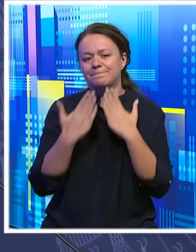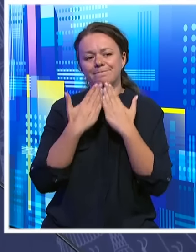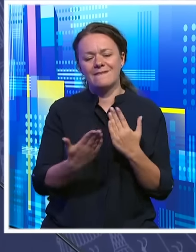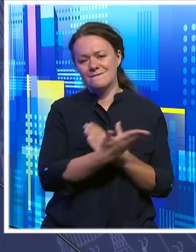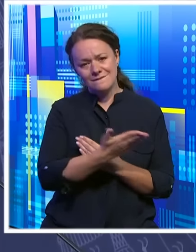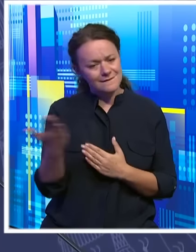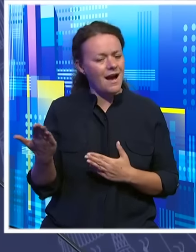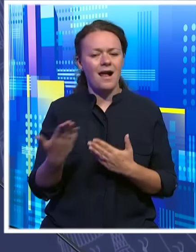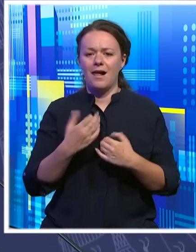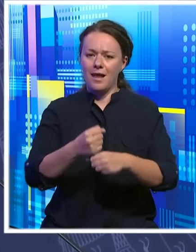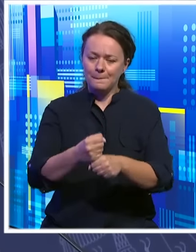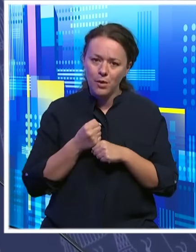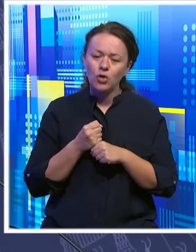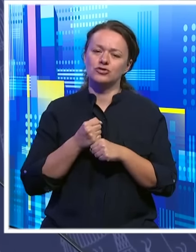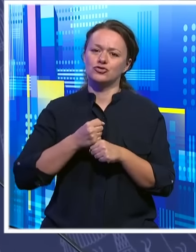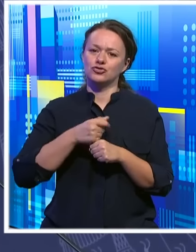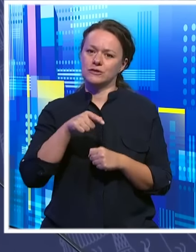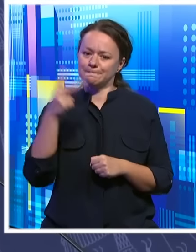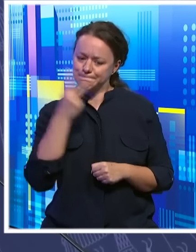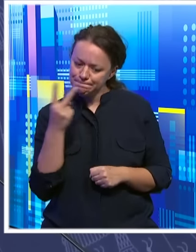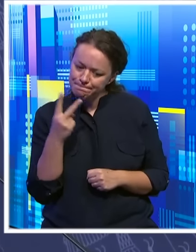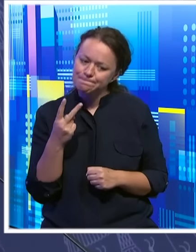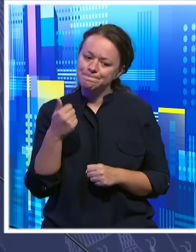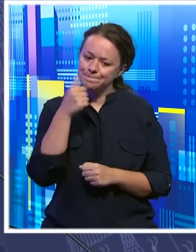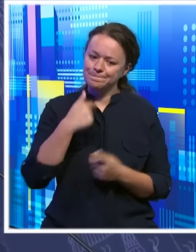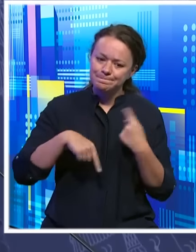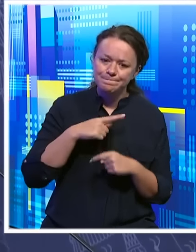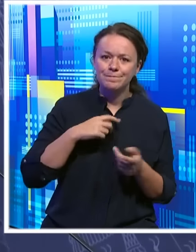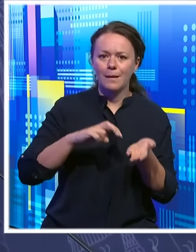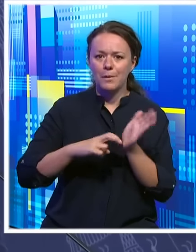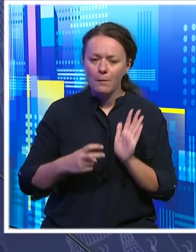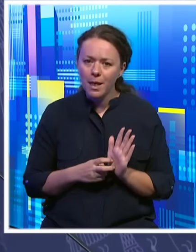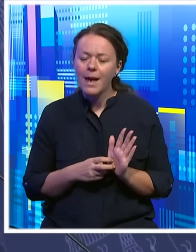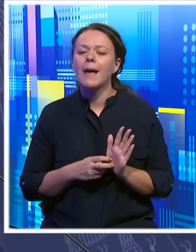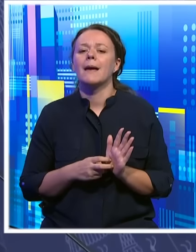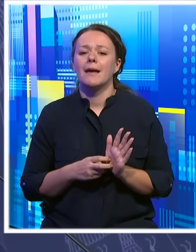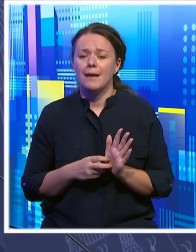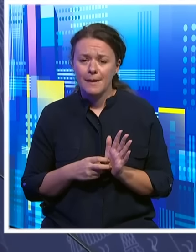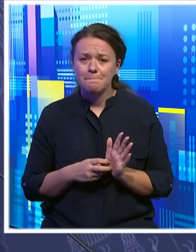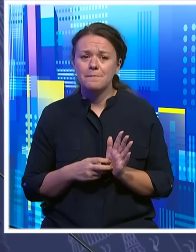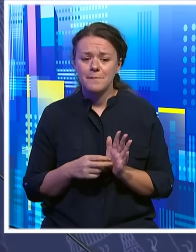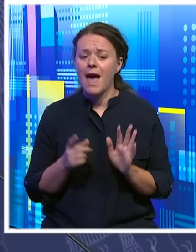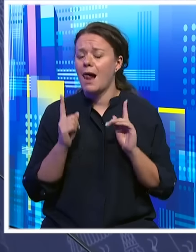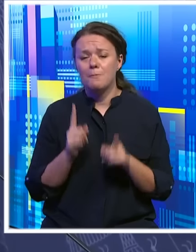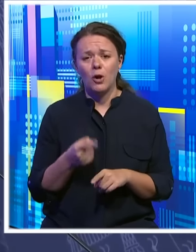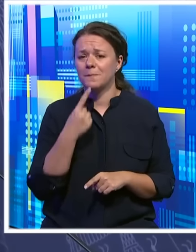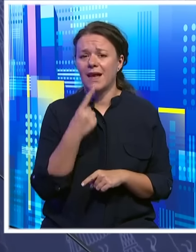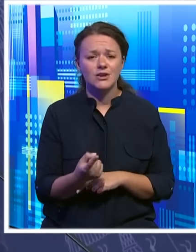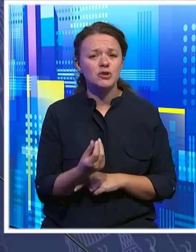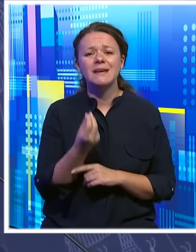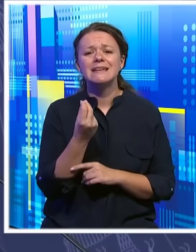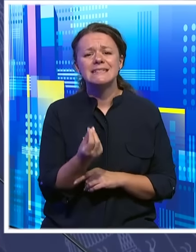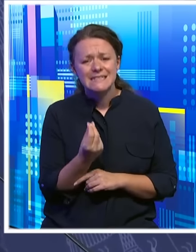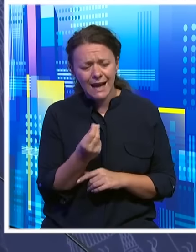podrške, na tome što razumeju i probleme sa kojima se suočavamo, a moje da im kažem da je Srbija uprko svim problemima i